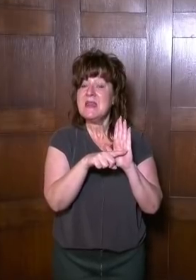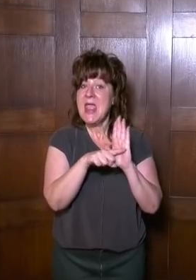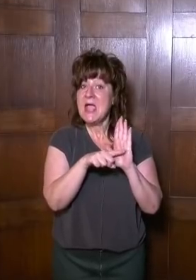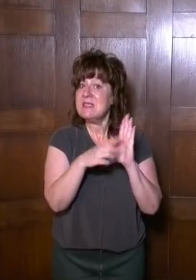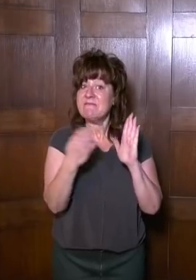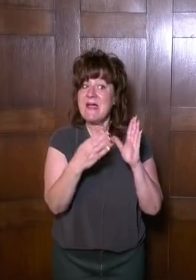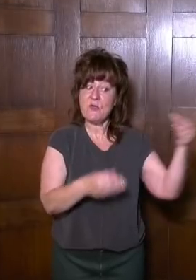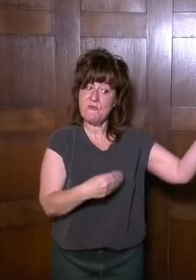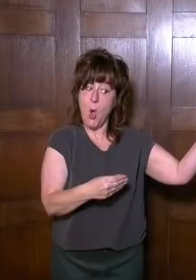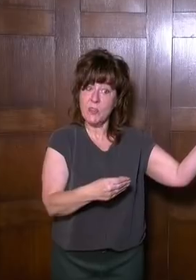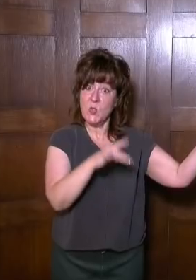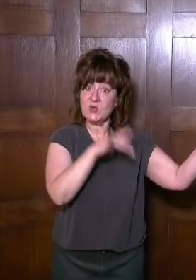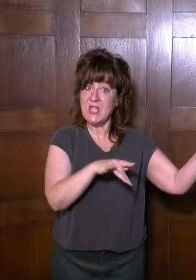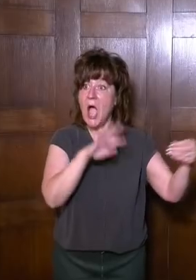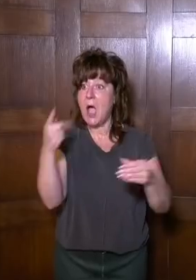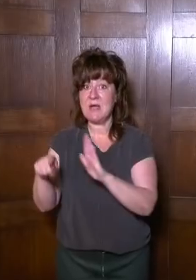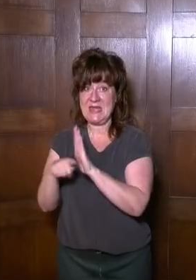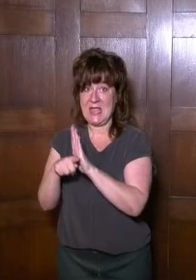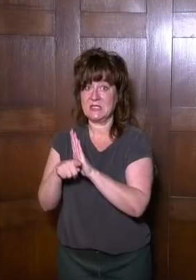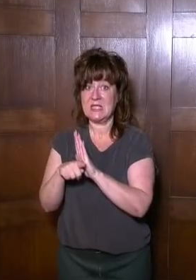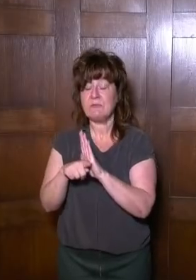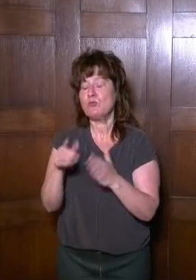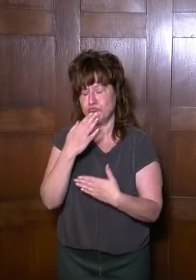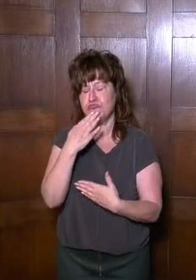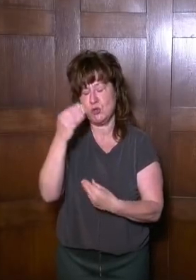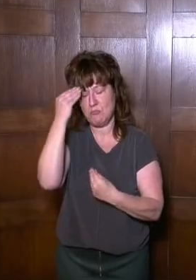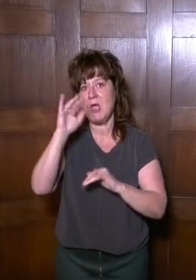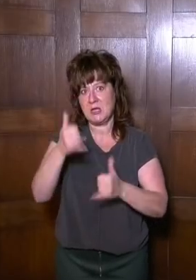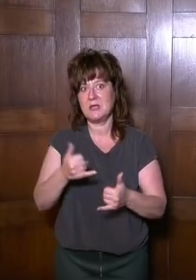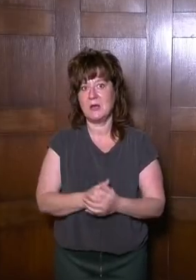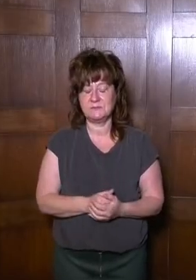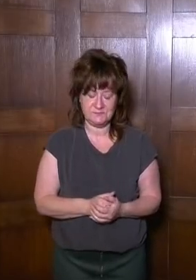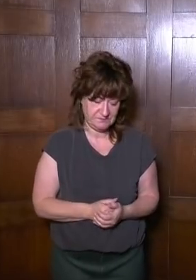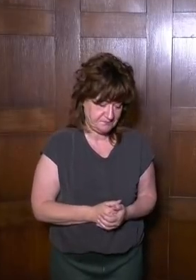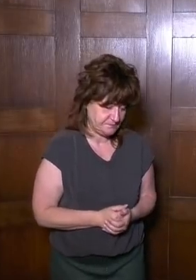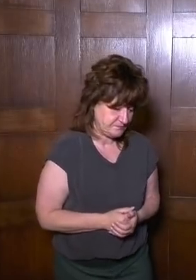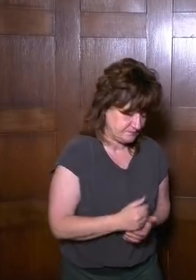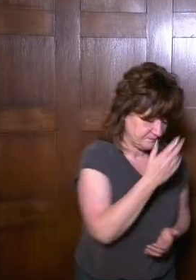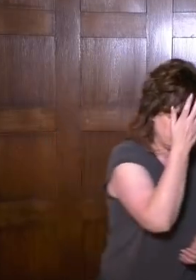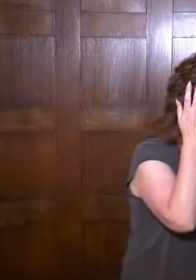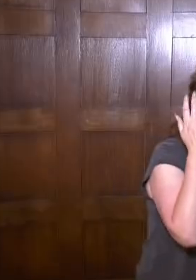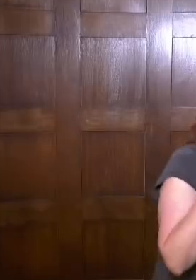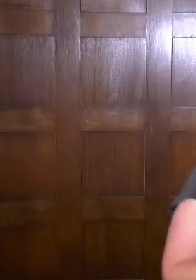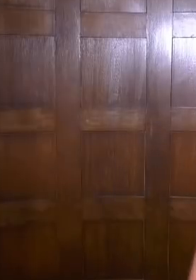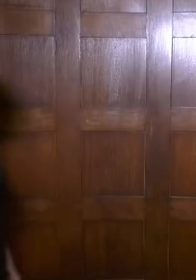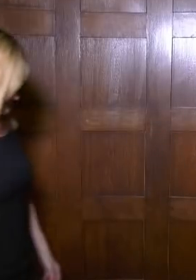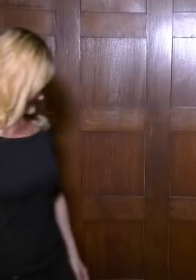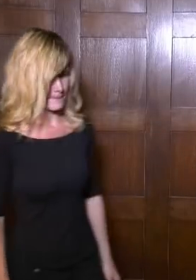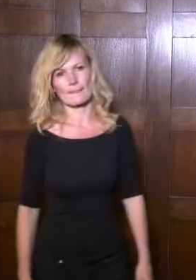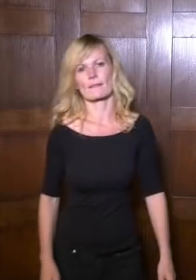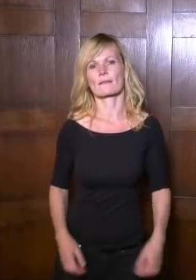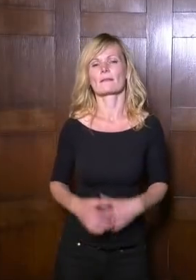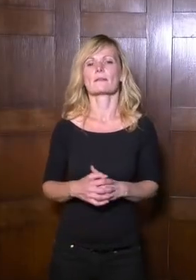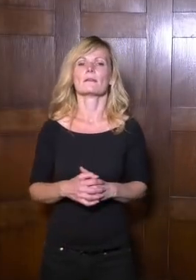das dann in einer anderen Runde. Herr Kummer, merken Sie sich's bitte, ja? Und ja, auf jeden Fall. Ja. Frau Rieniger. Ja, vieles ist schon gesagt. So